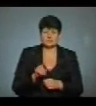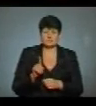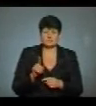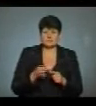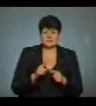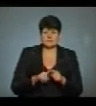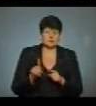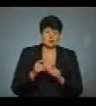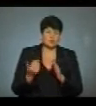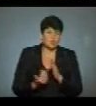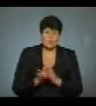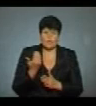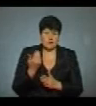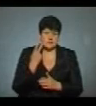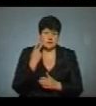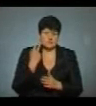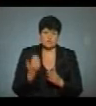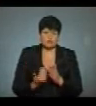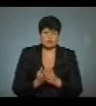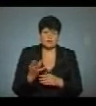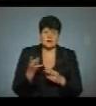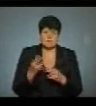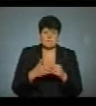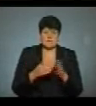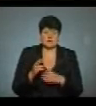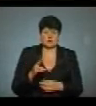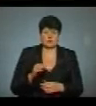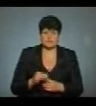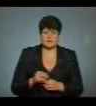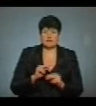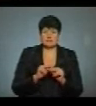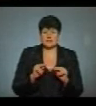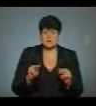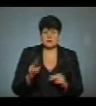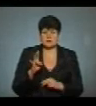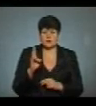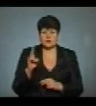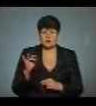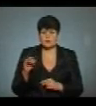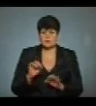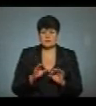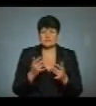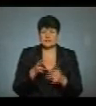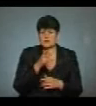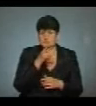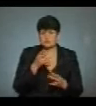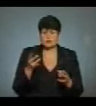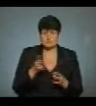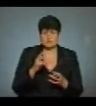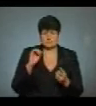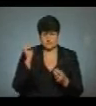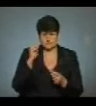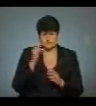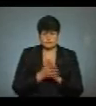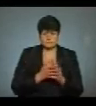щось таке нове і завжди нове треба практикувати. Викладачка Надія Коцовська розповіла, скільки часу треба, щоб